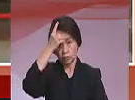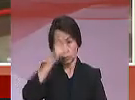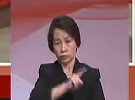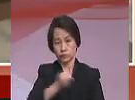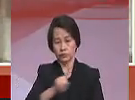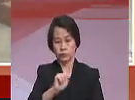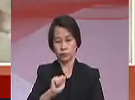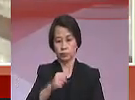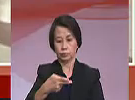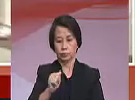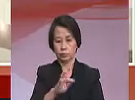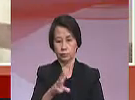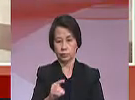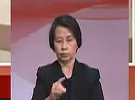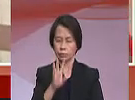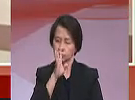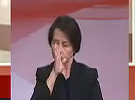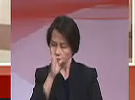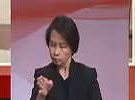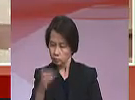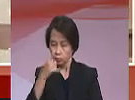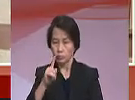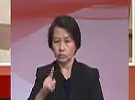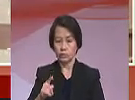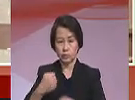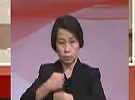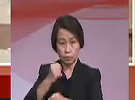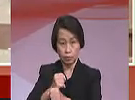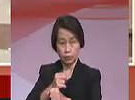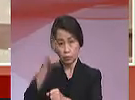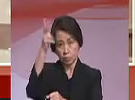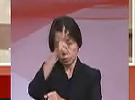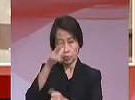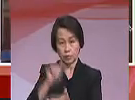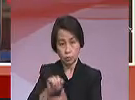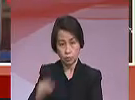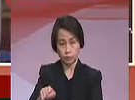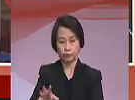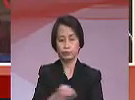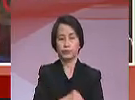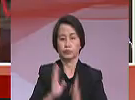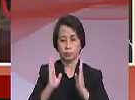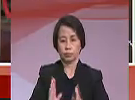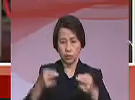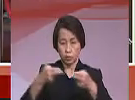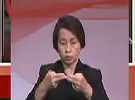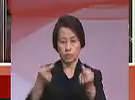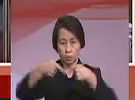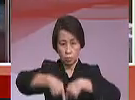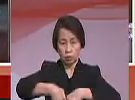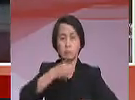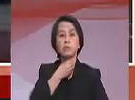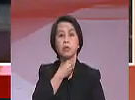akan memberi fokus kepada pembentukan Kerajaan Negeri Perak itu sendiri. Dan terdahulu pengerusi Badan Perhubungan UMNO Negeri Perak